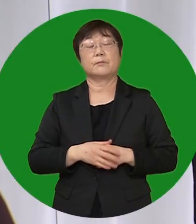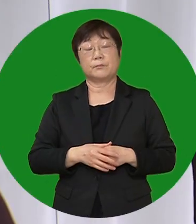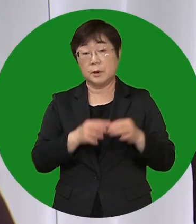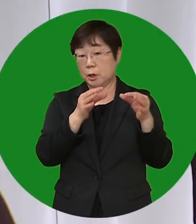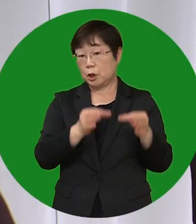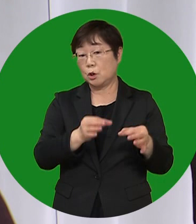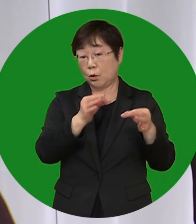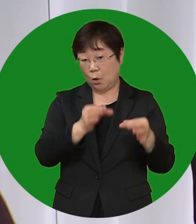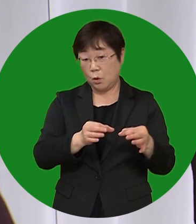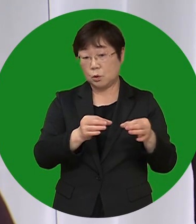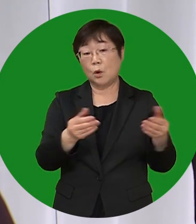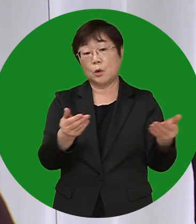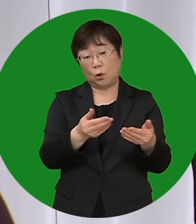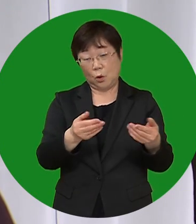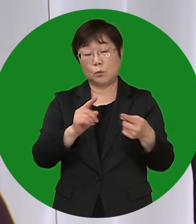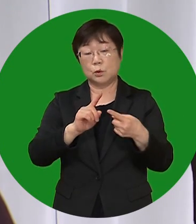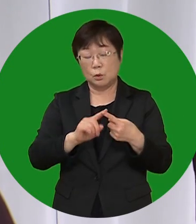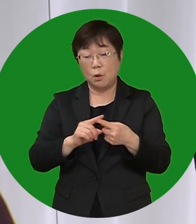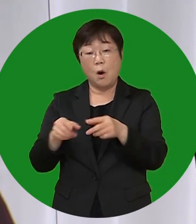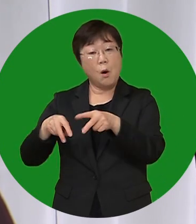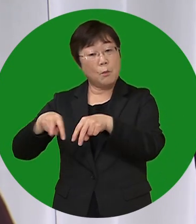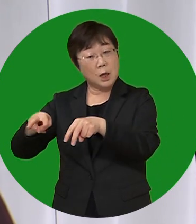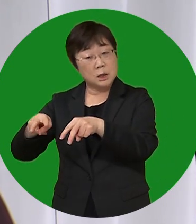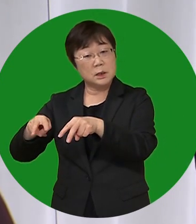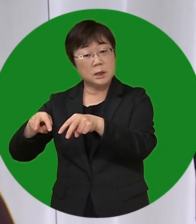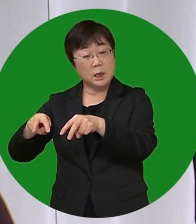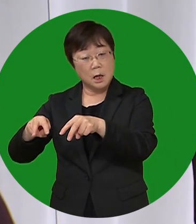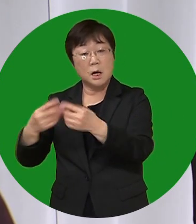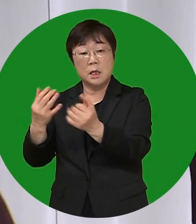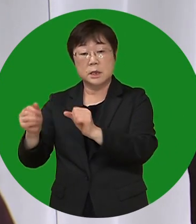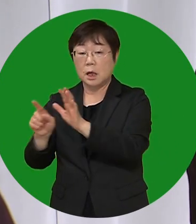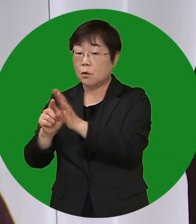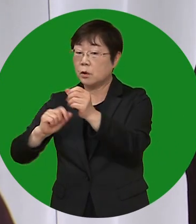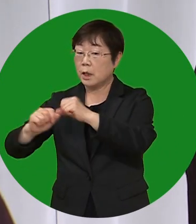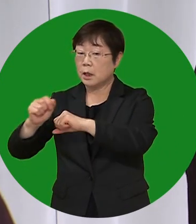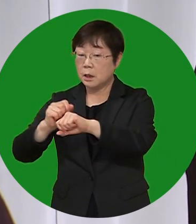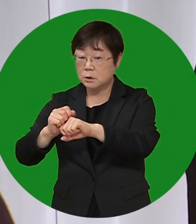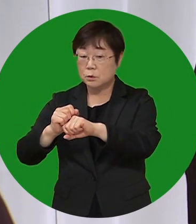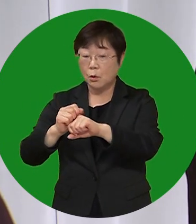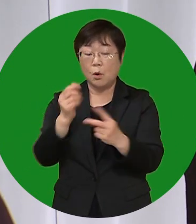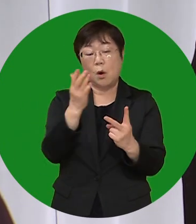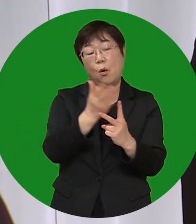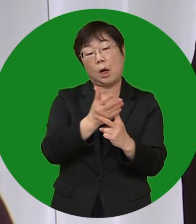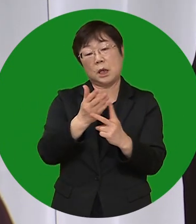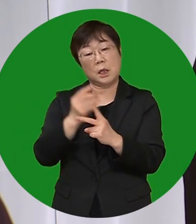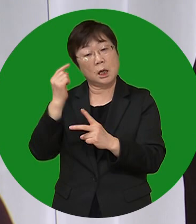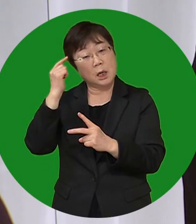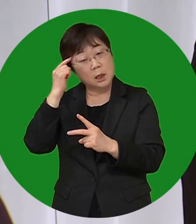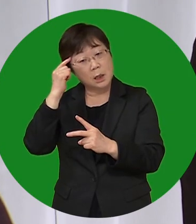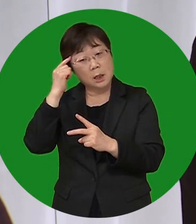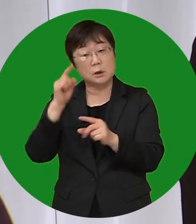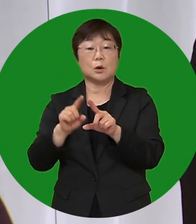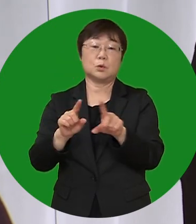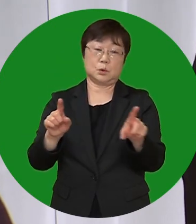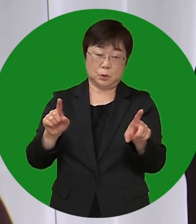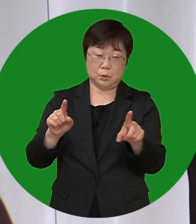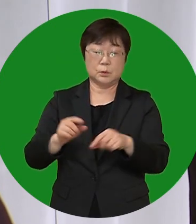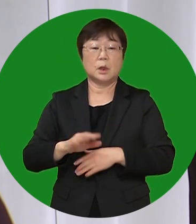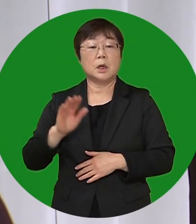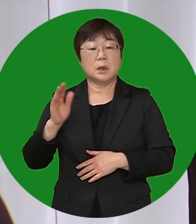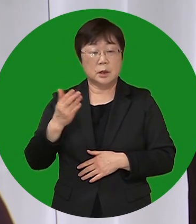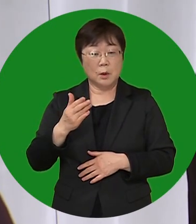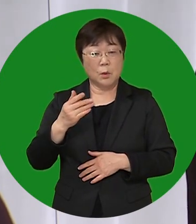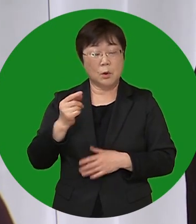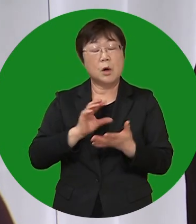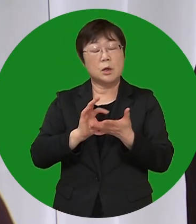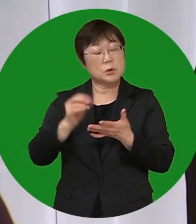25業務とまぁボランティアのような社会貢献活動というものを切り分けて考えがちだったんですけれども